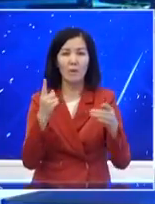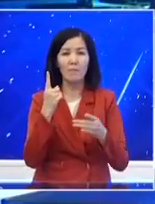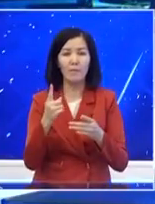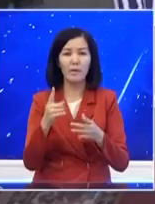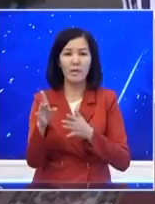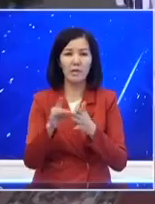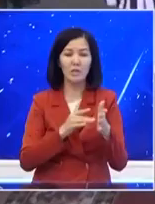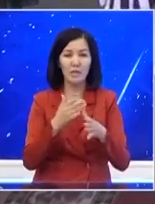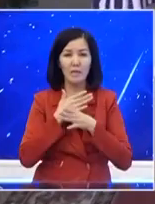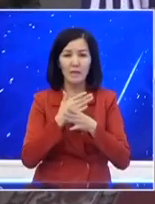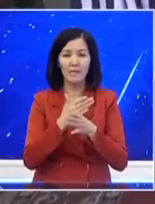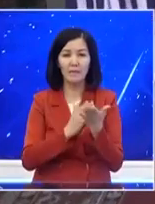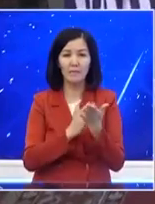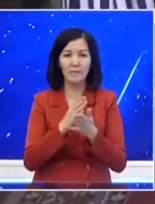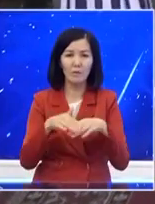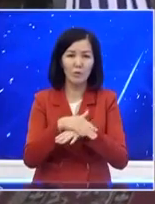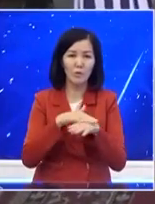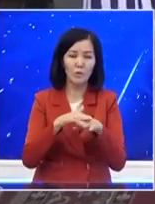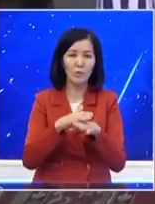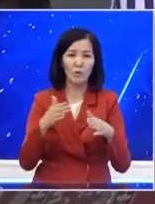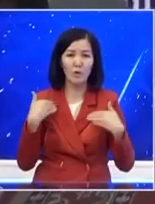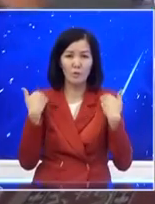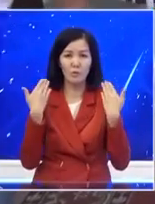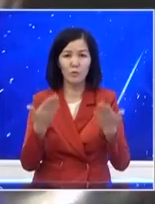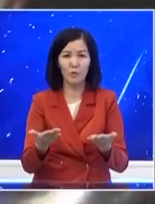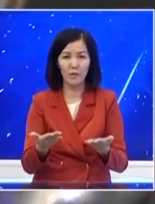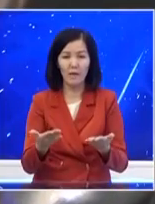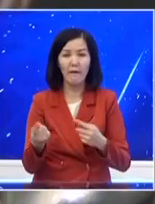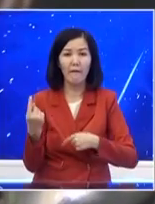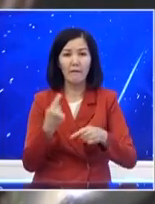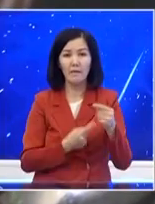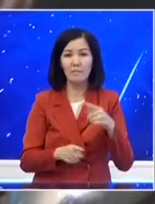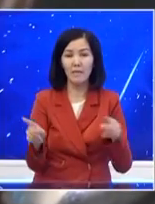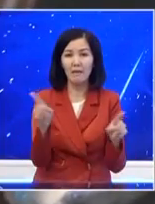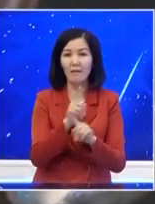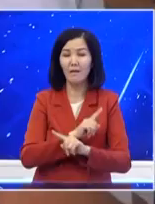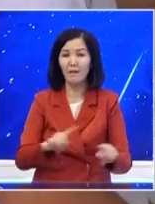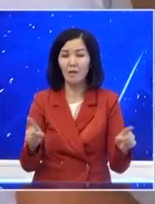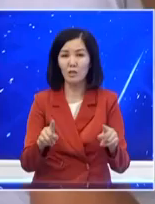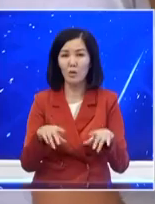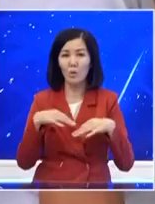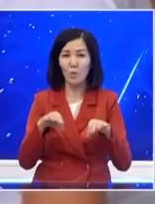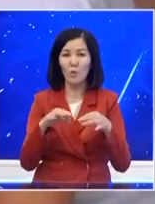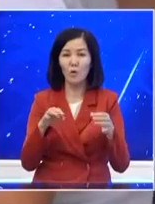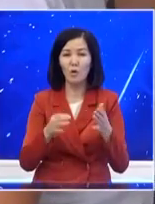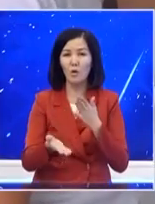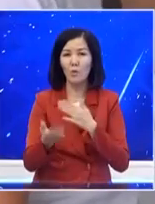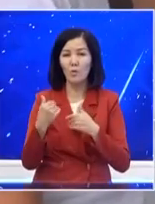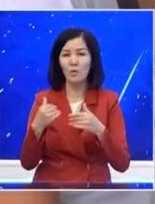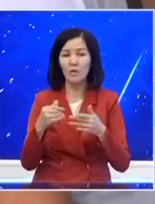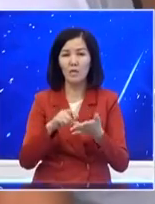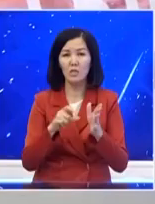жедел жәрдем қызметіне, тұрғындар игілігіне арнауды жөн көрді. Айта кетейік, кәсіпкер бұл ерекше көлік салонын өткен жылы